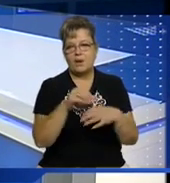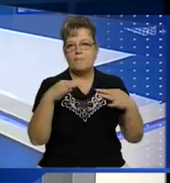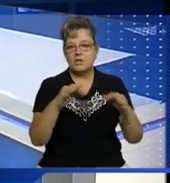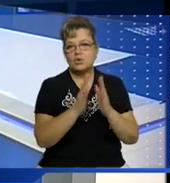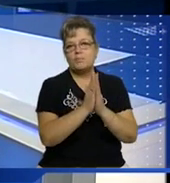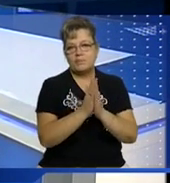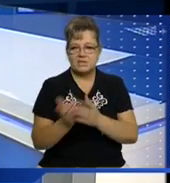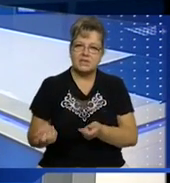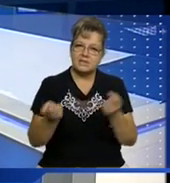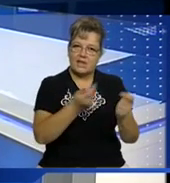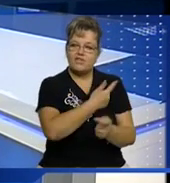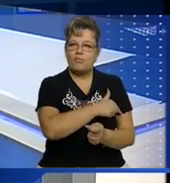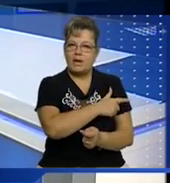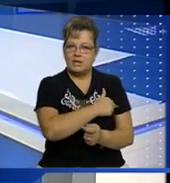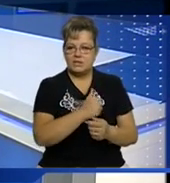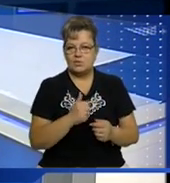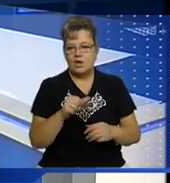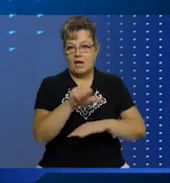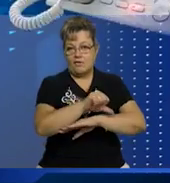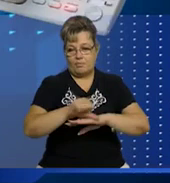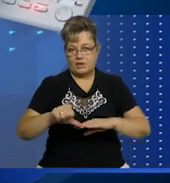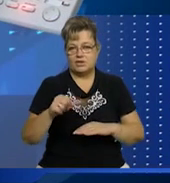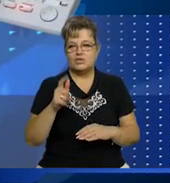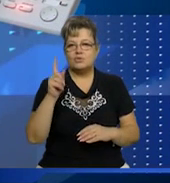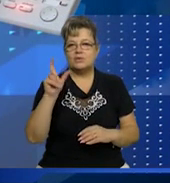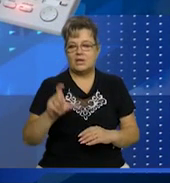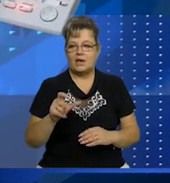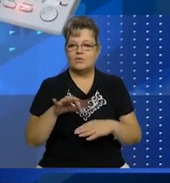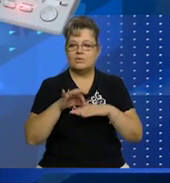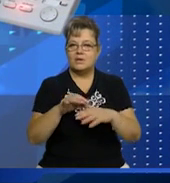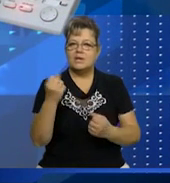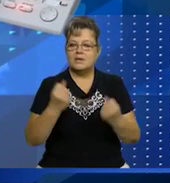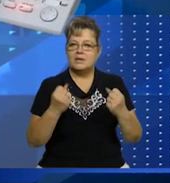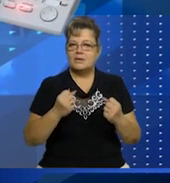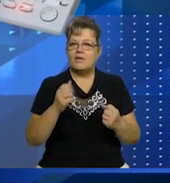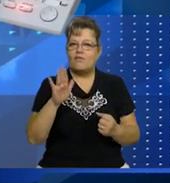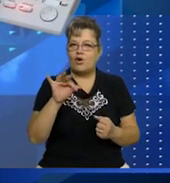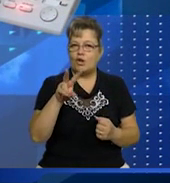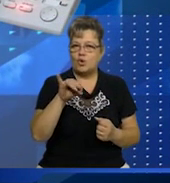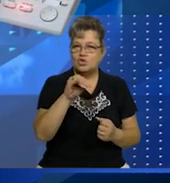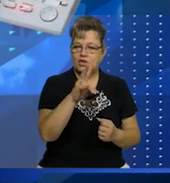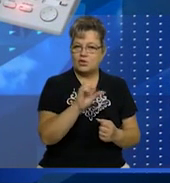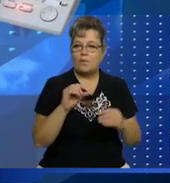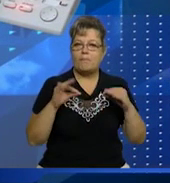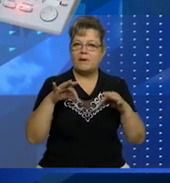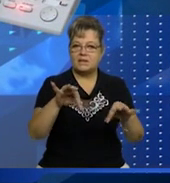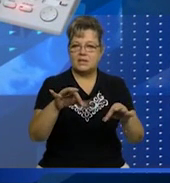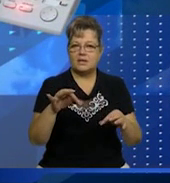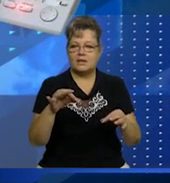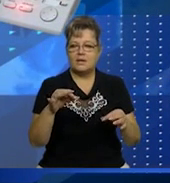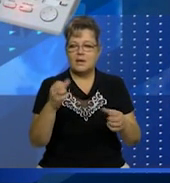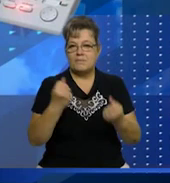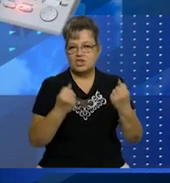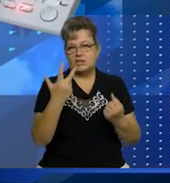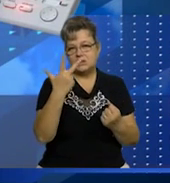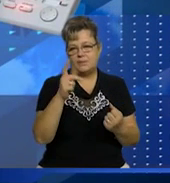Пострадавшие остановили машину и попросили доставить их в больницу. К пограничному наряду, несущему службу на автомобильном пункте пропуска Волошина, подъехал